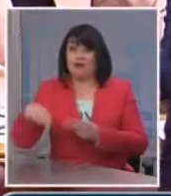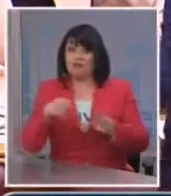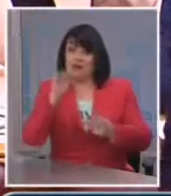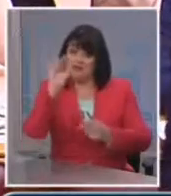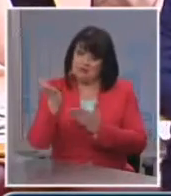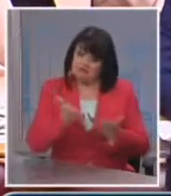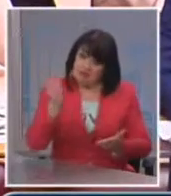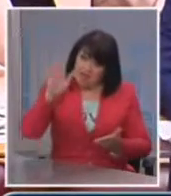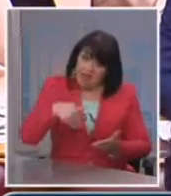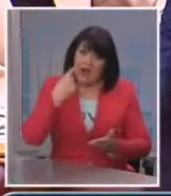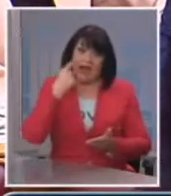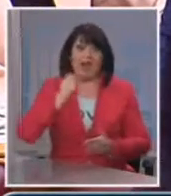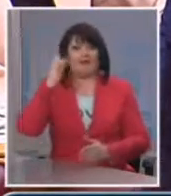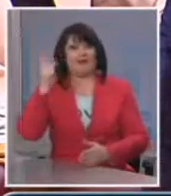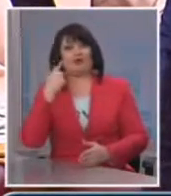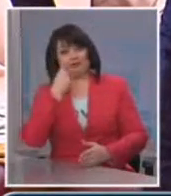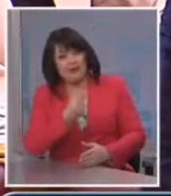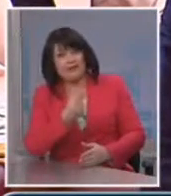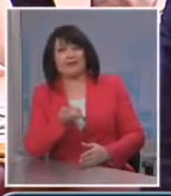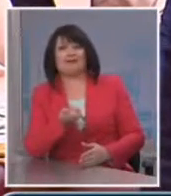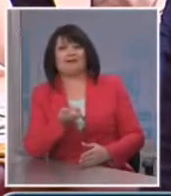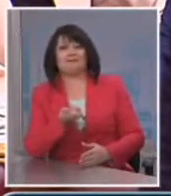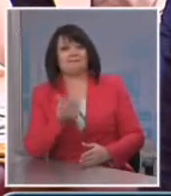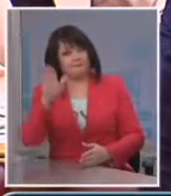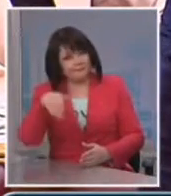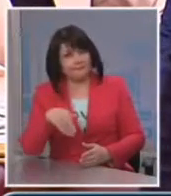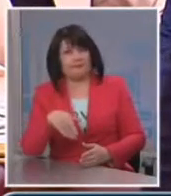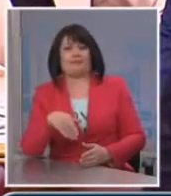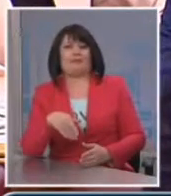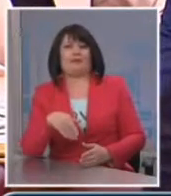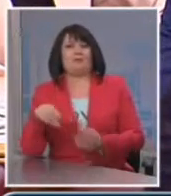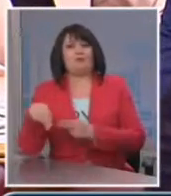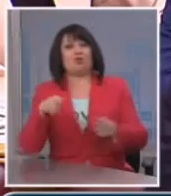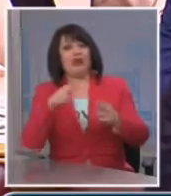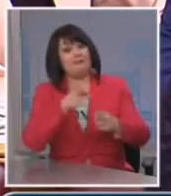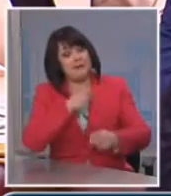ευπρόσδεκτος να παρακολουθήσει την εκδήλωση. Έλα, μη συνεχίζετε. Ευχαριστώ.